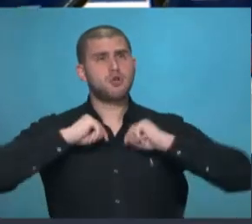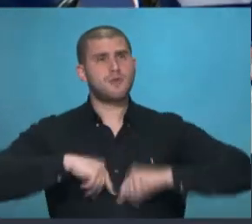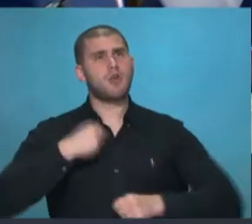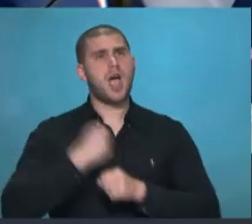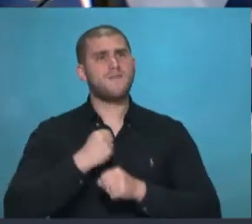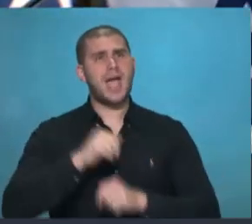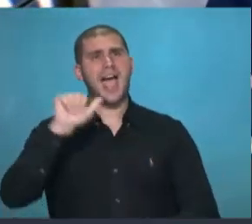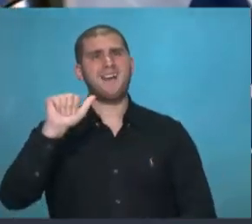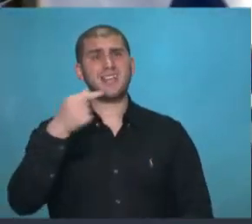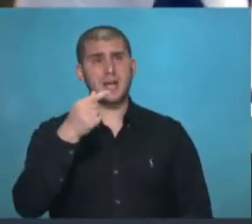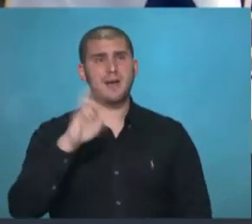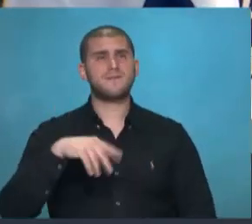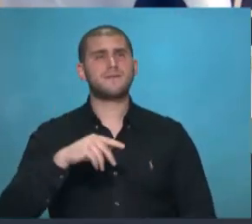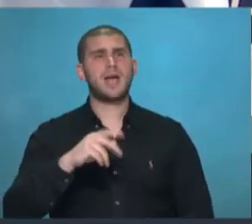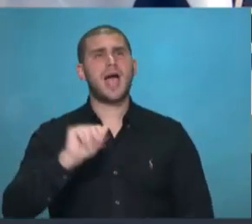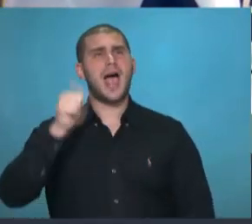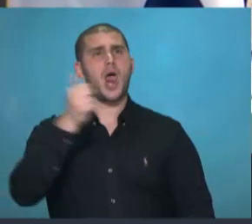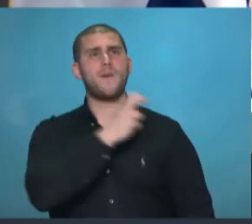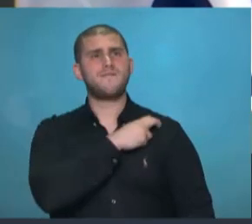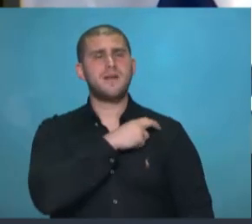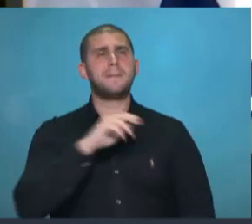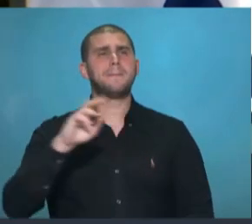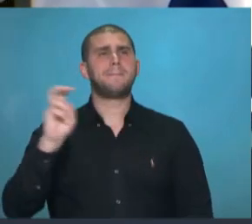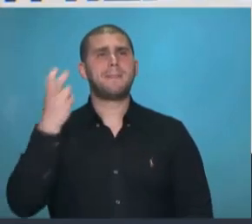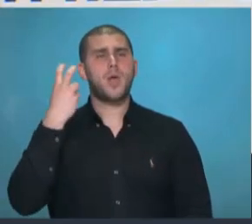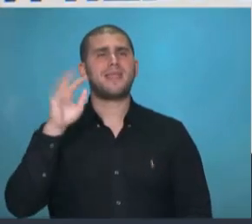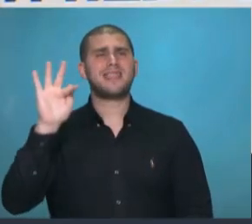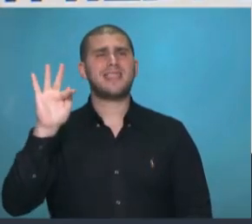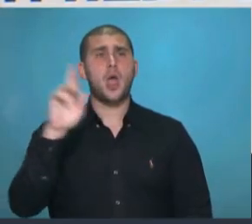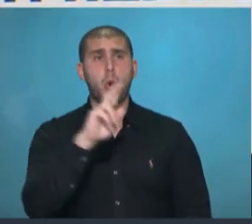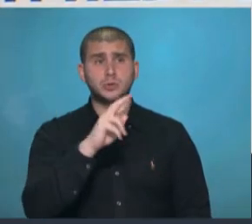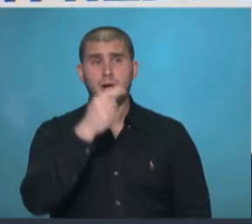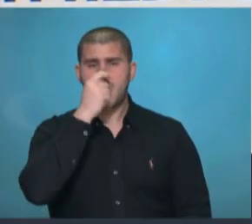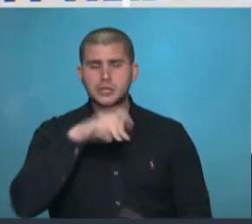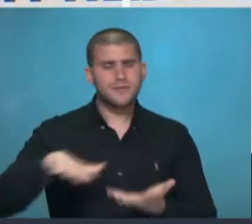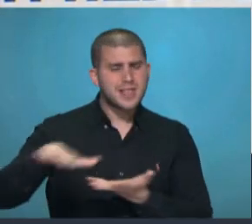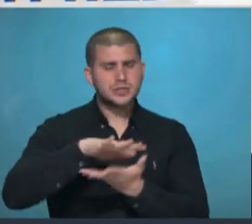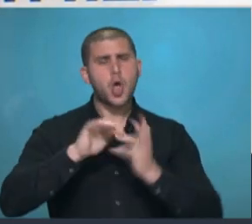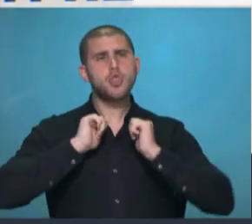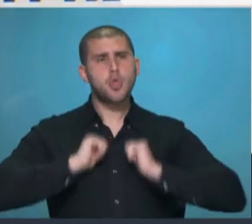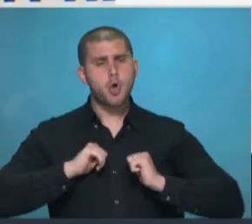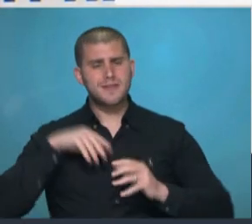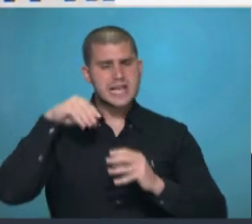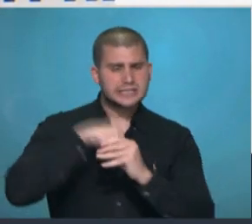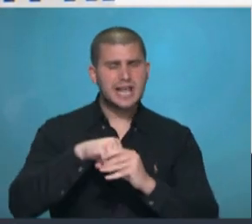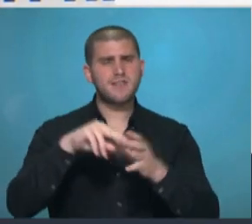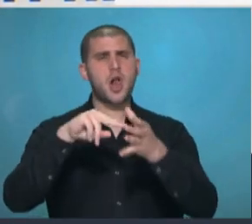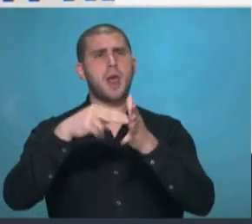אבי גבאי לבין האלוף במילואים טל רוסו. לעזוב את מרחב הנוחות ולהצטרף לזירה